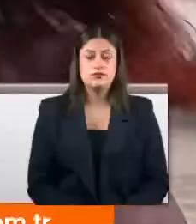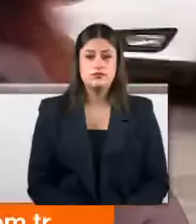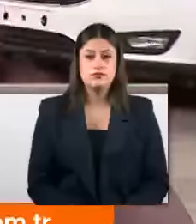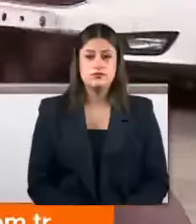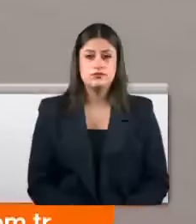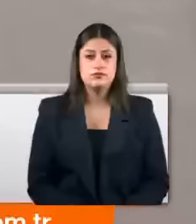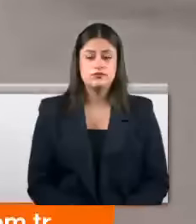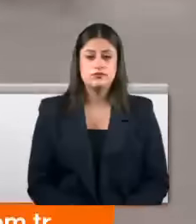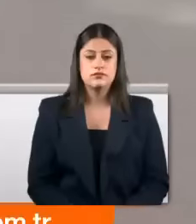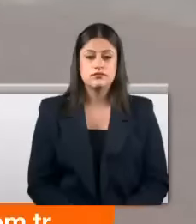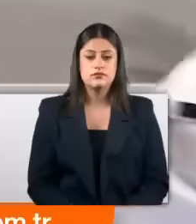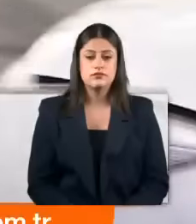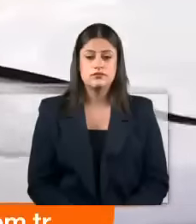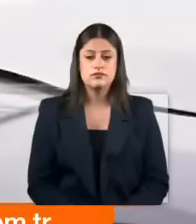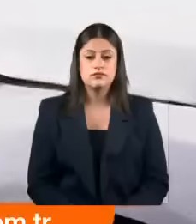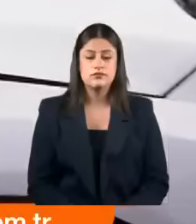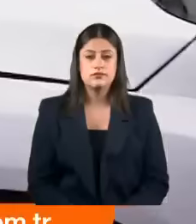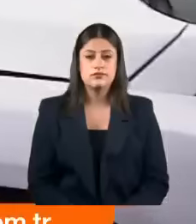götürüyor güvendiği.